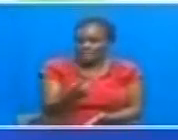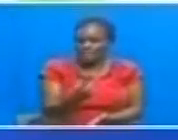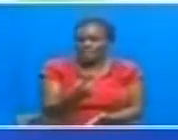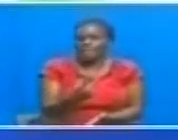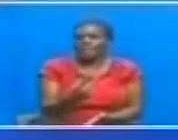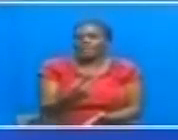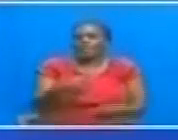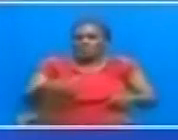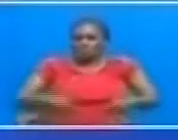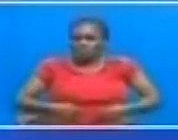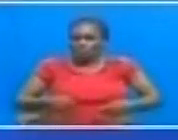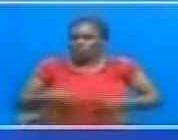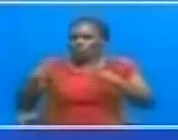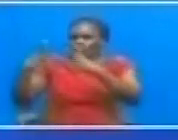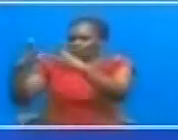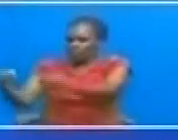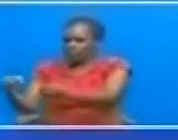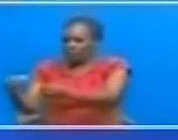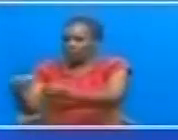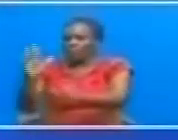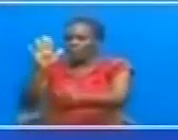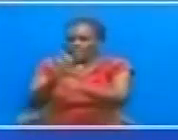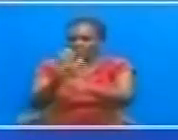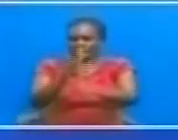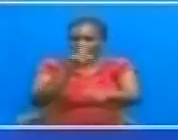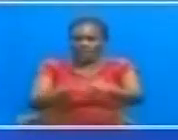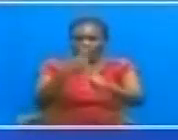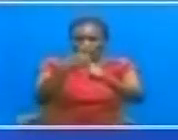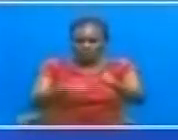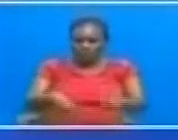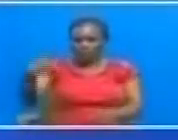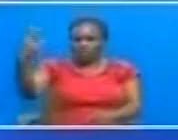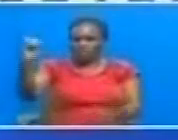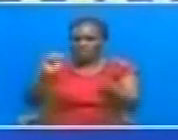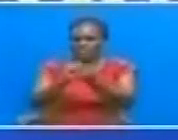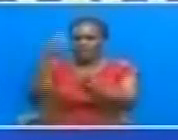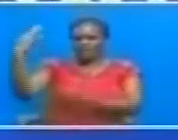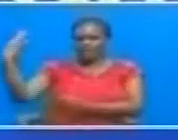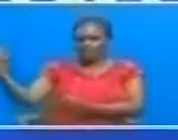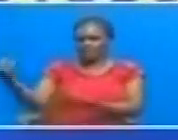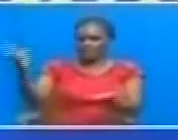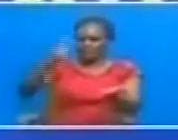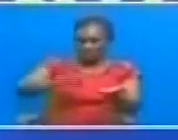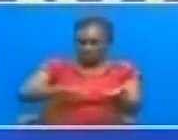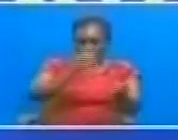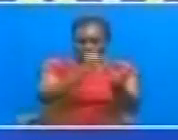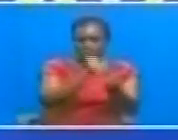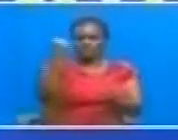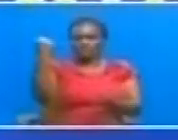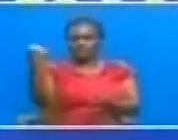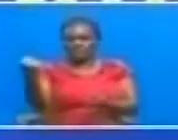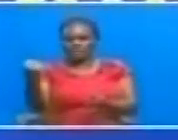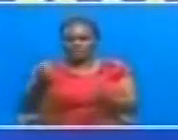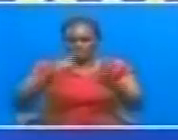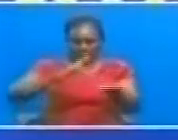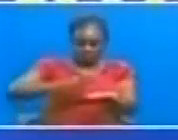idadi ya vijana wanaotoweka pwani limeongezeka maradufu kuanzia mwaka 2013. We recorded about 15 statements